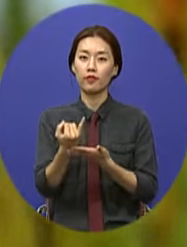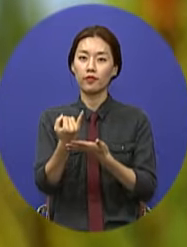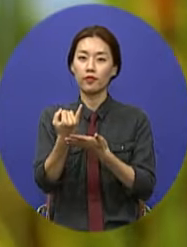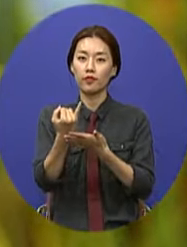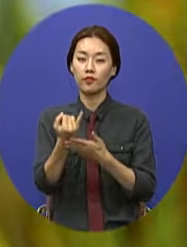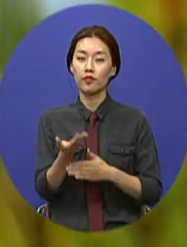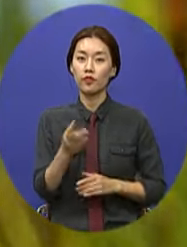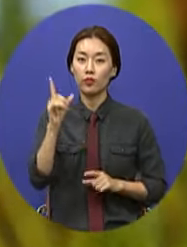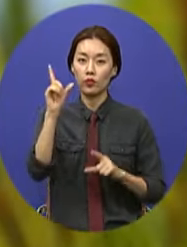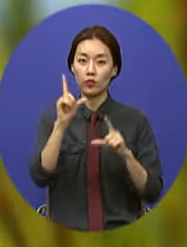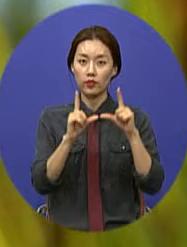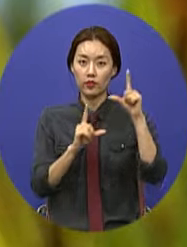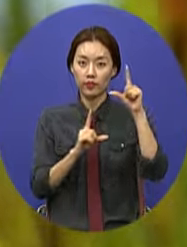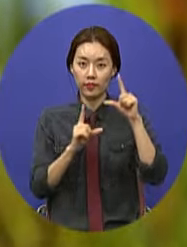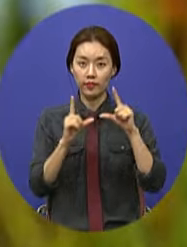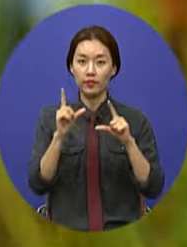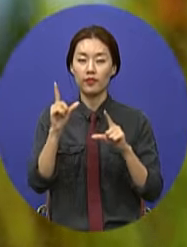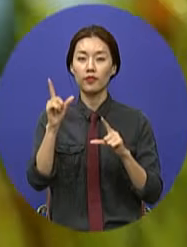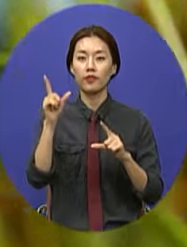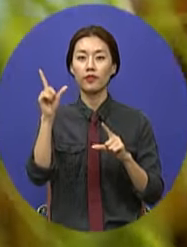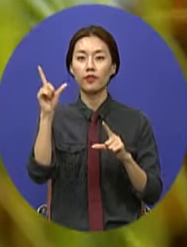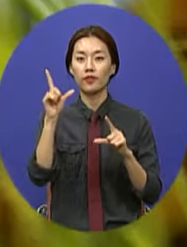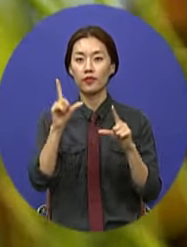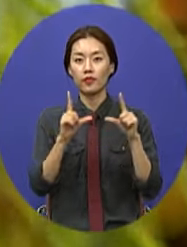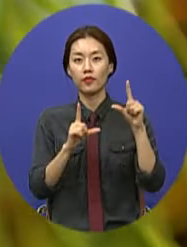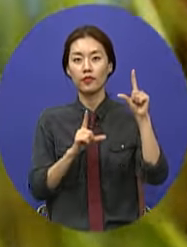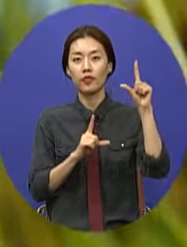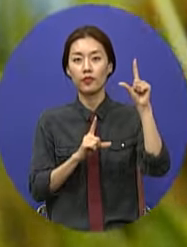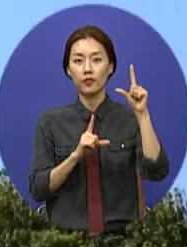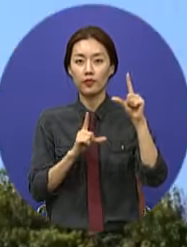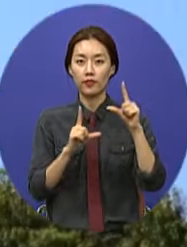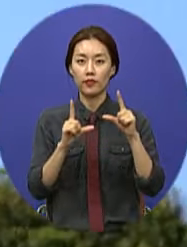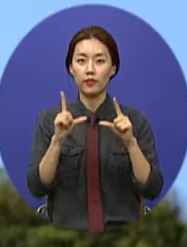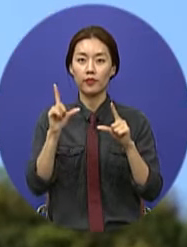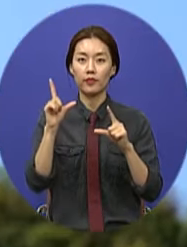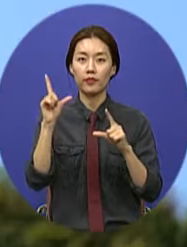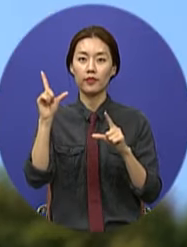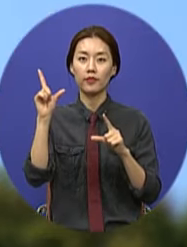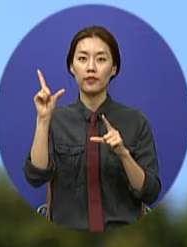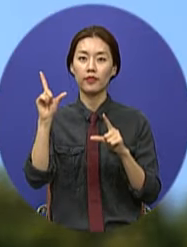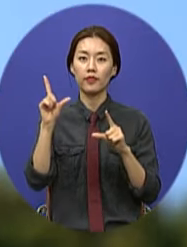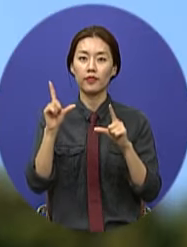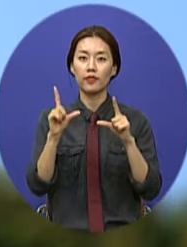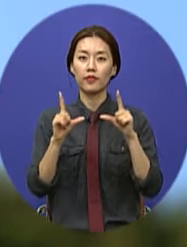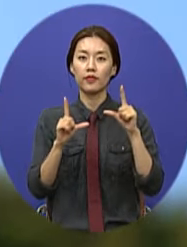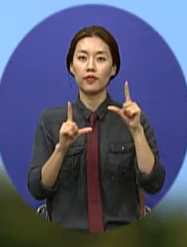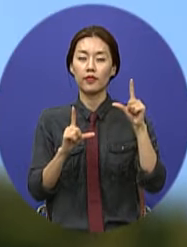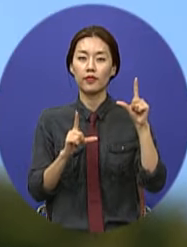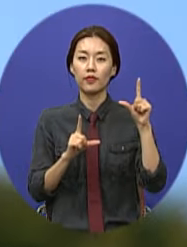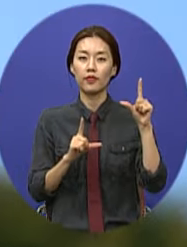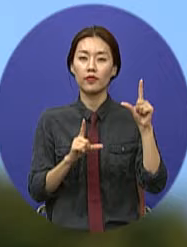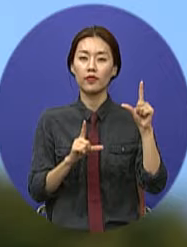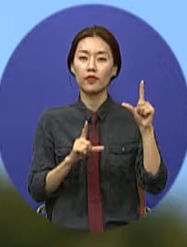어머님의 그 모습이 그 모습이